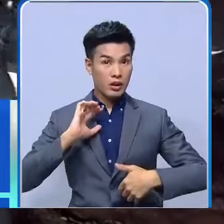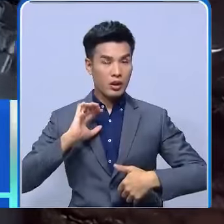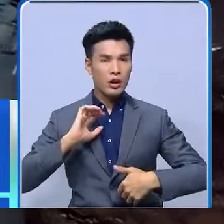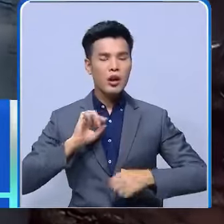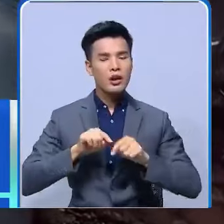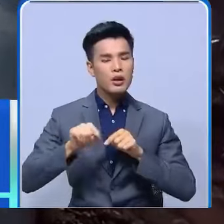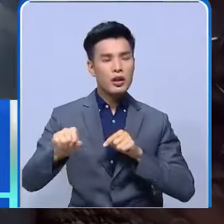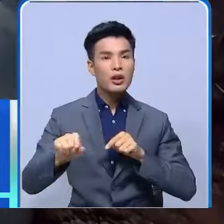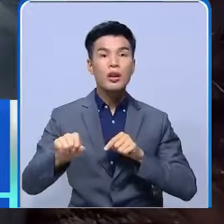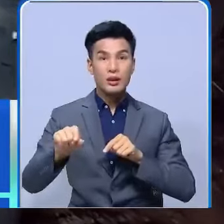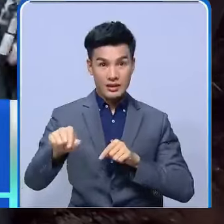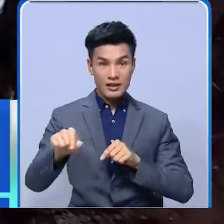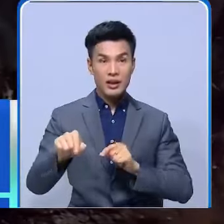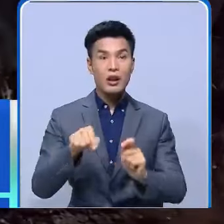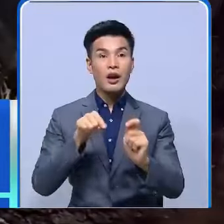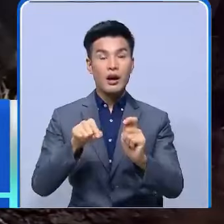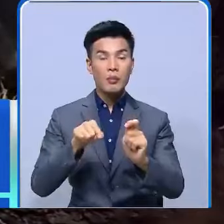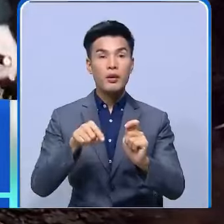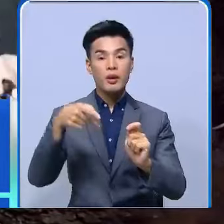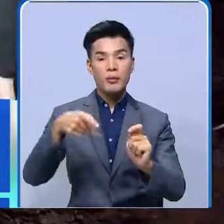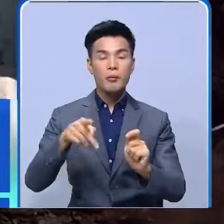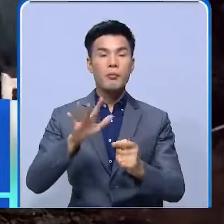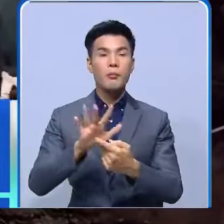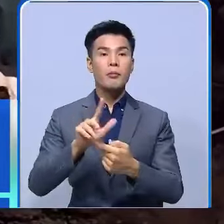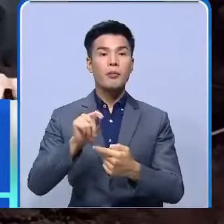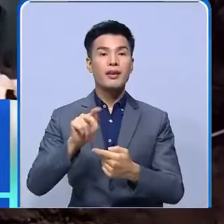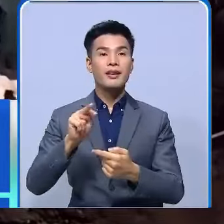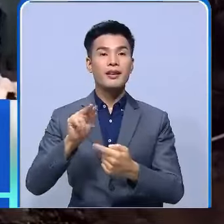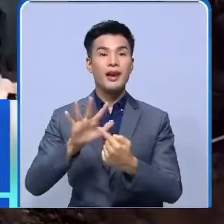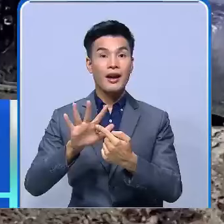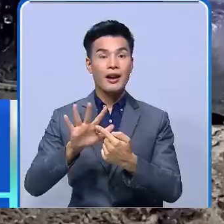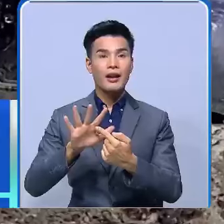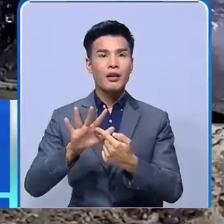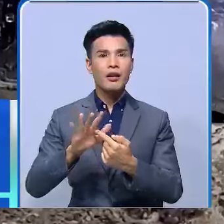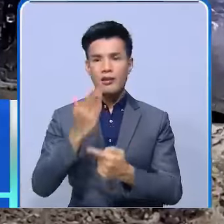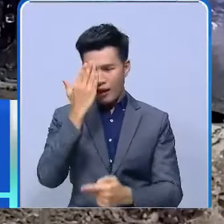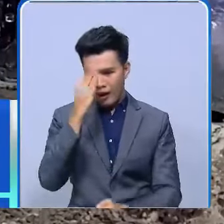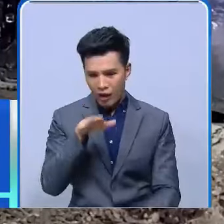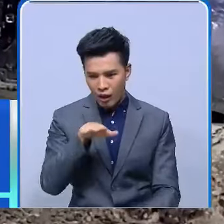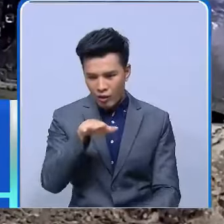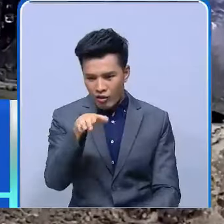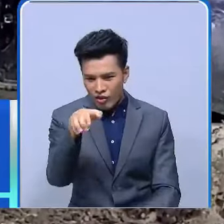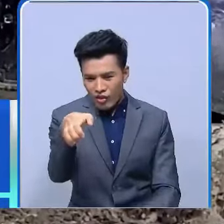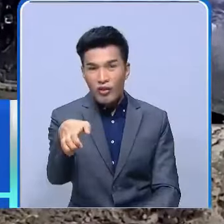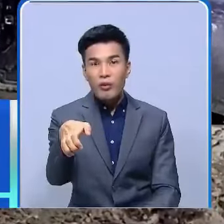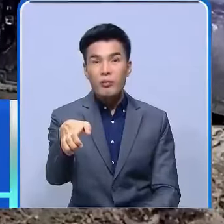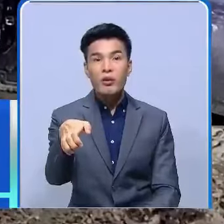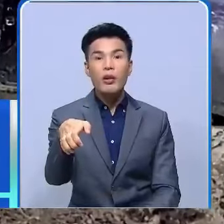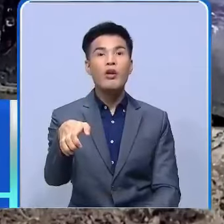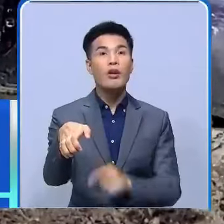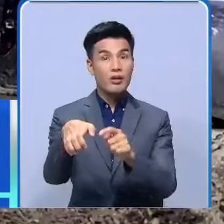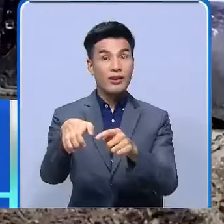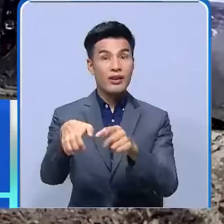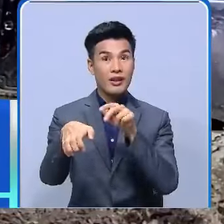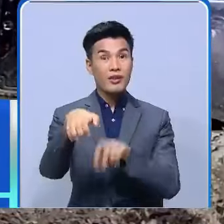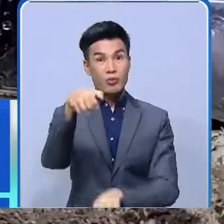16ถึง17เขตตำบลดีลังอำเภอพัฒนานิคมสภาพด้านหน้ารถคืออัดติดกับคันดินปากท่อระบายน้ำตะ